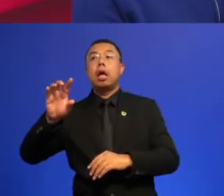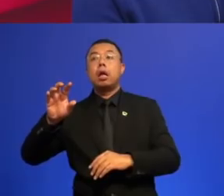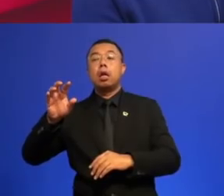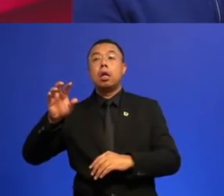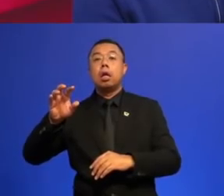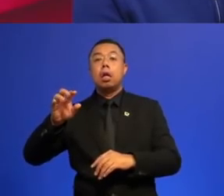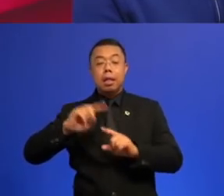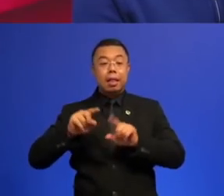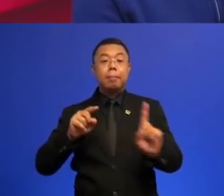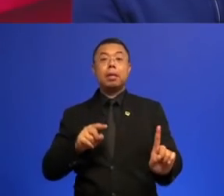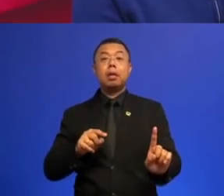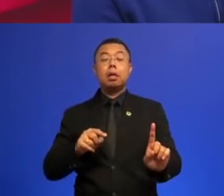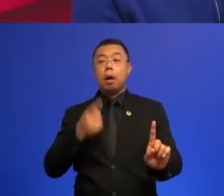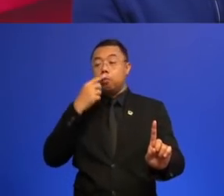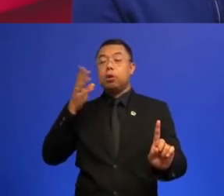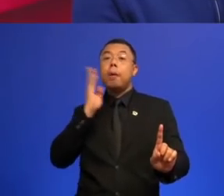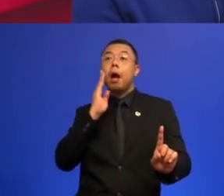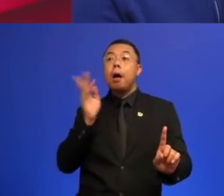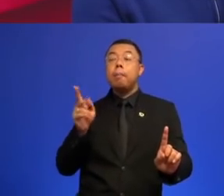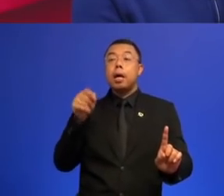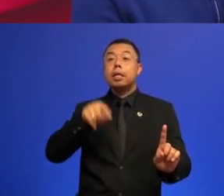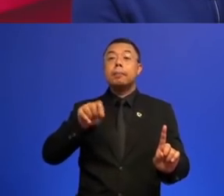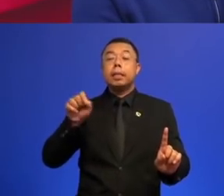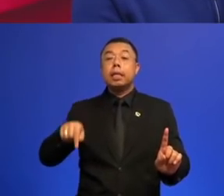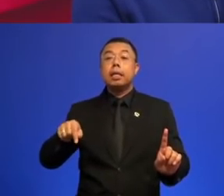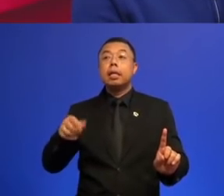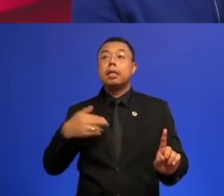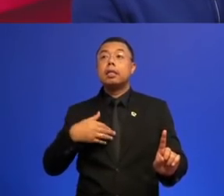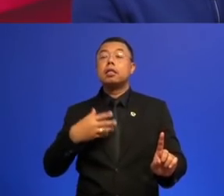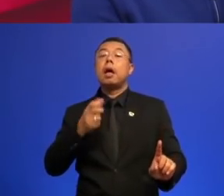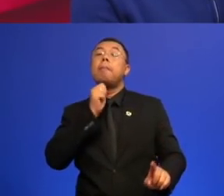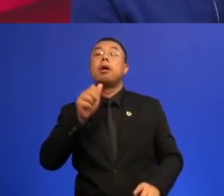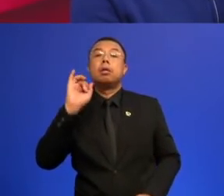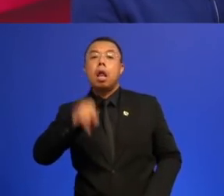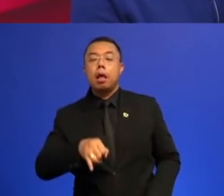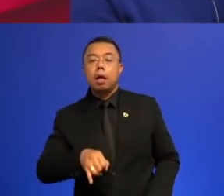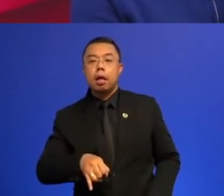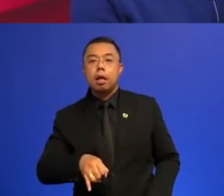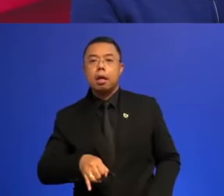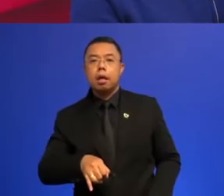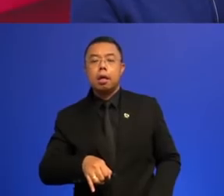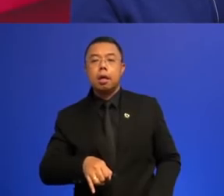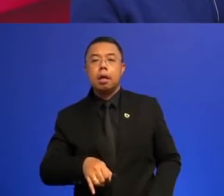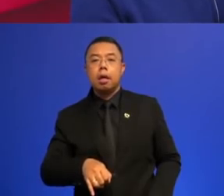begitu. Sekarang you punya mama produk seperti ini, saya mau disalahkan.